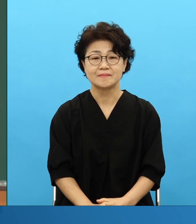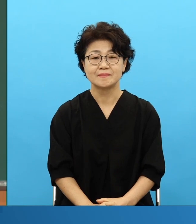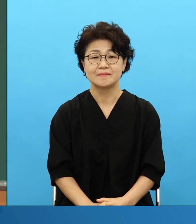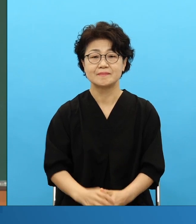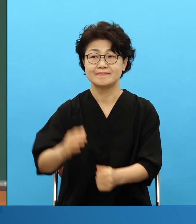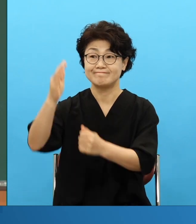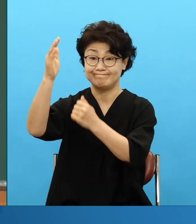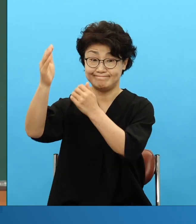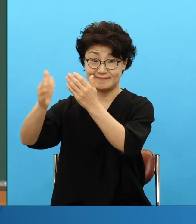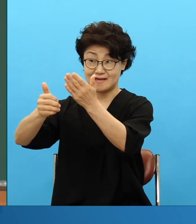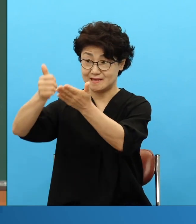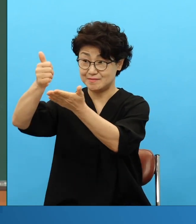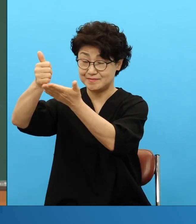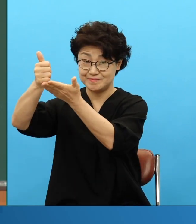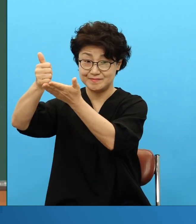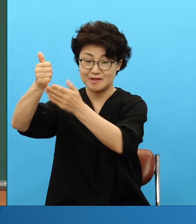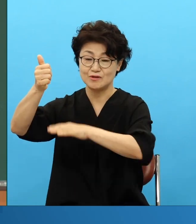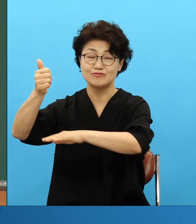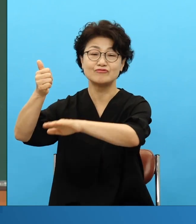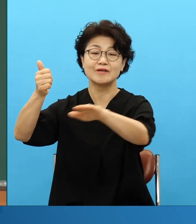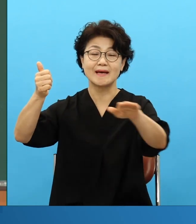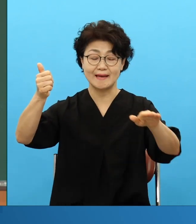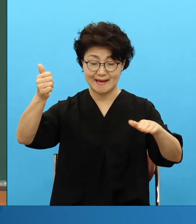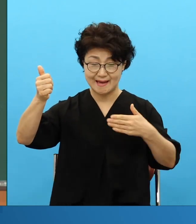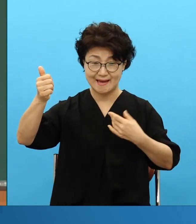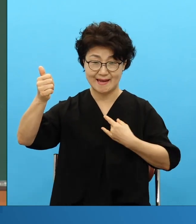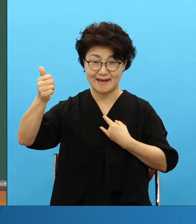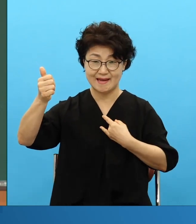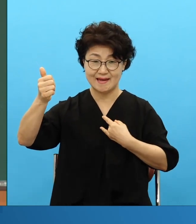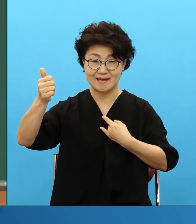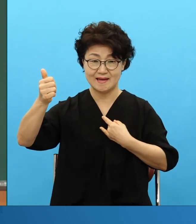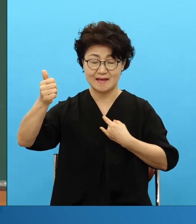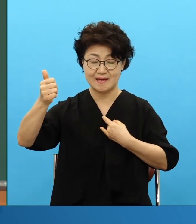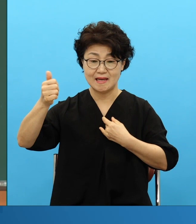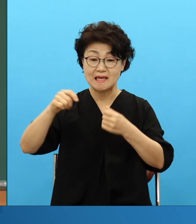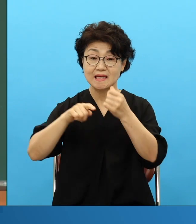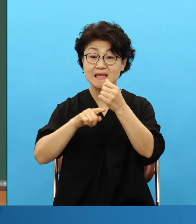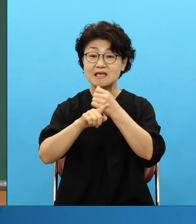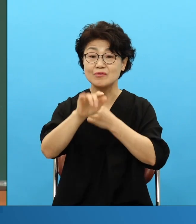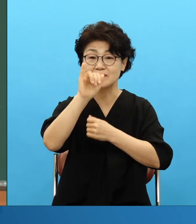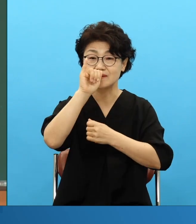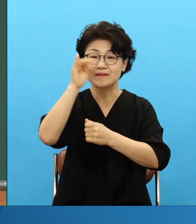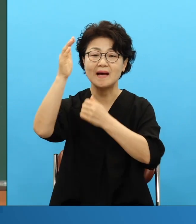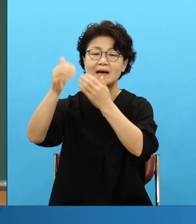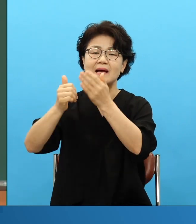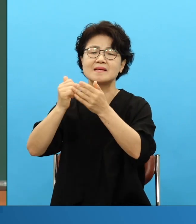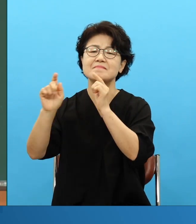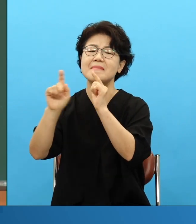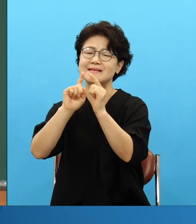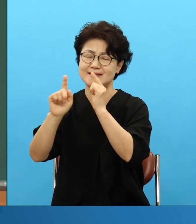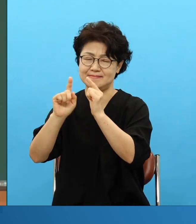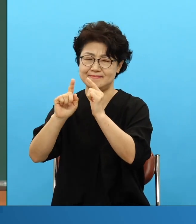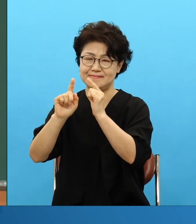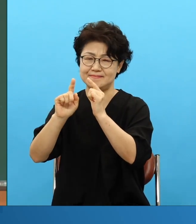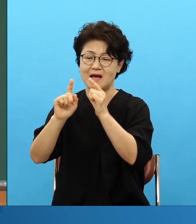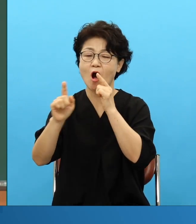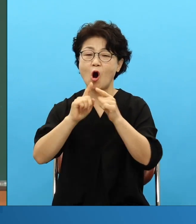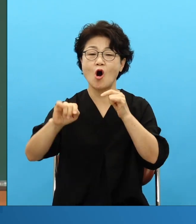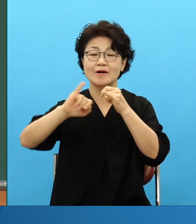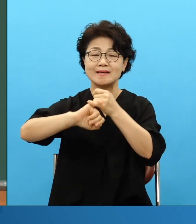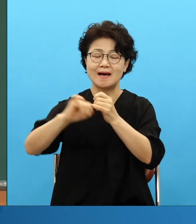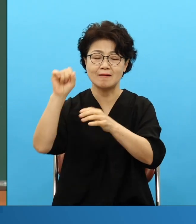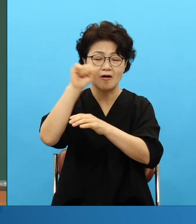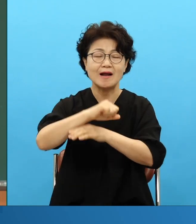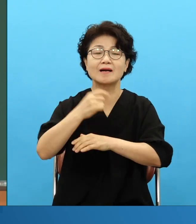하나님께서 우리에게 이유 있는 하나님의 말씀, 언약을 이 자리에 허락하실 줄로